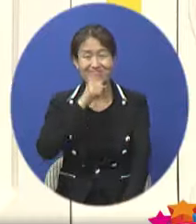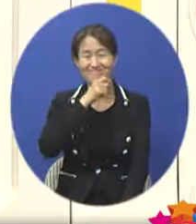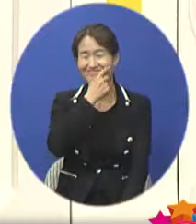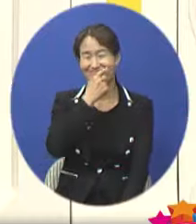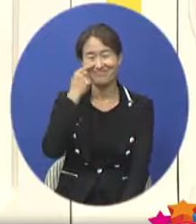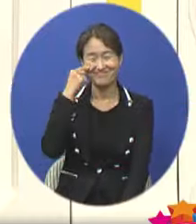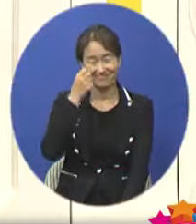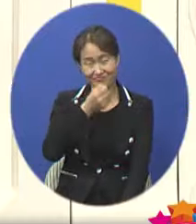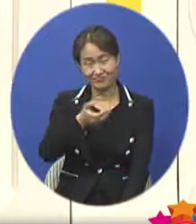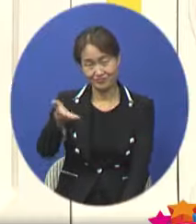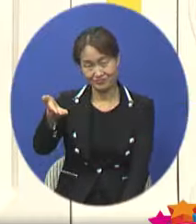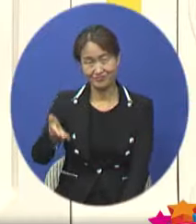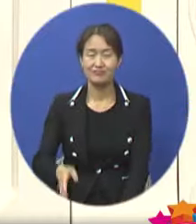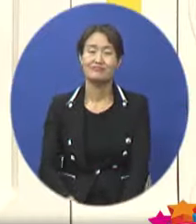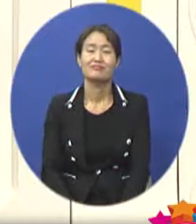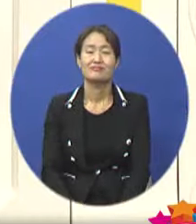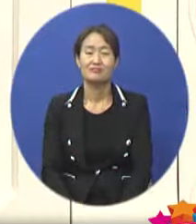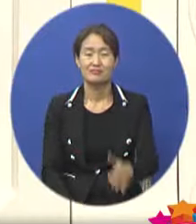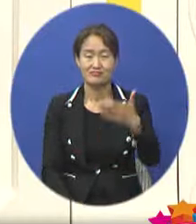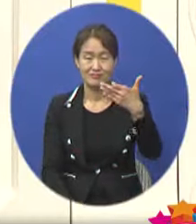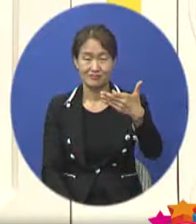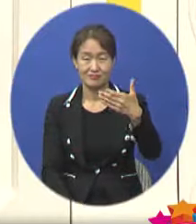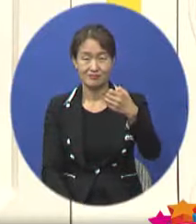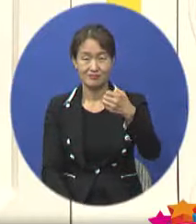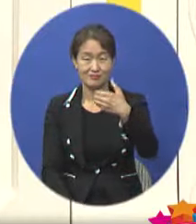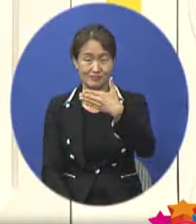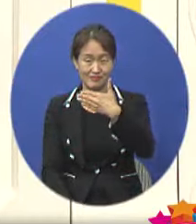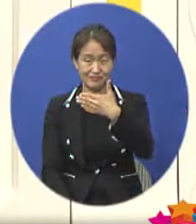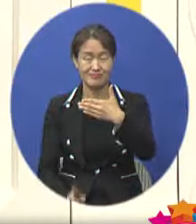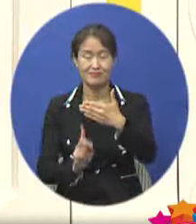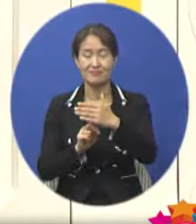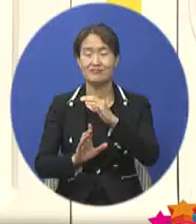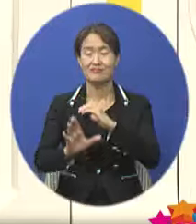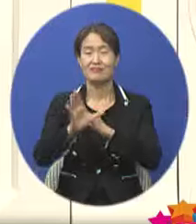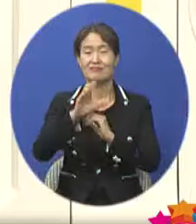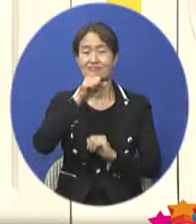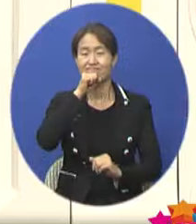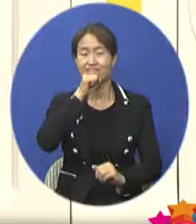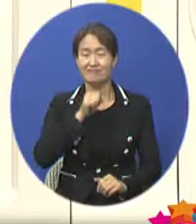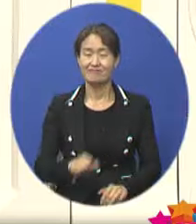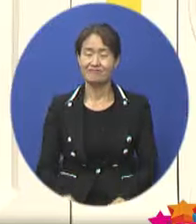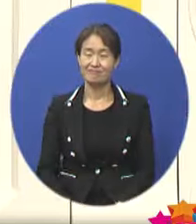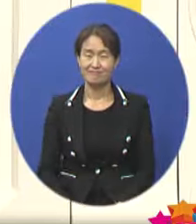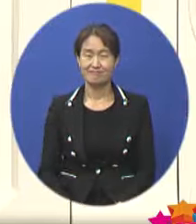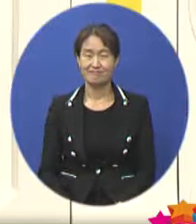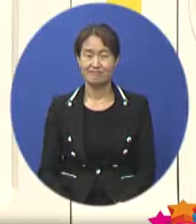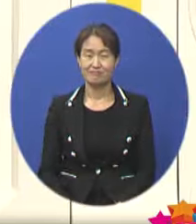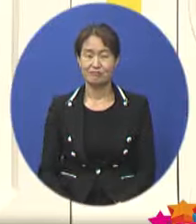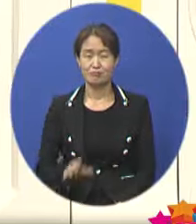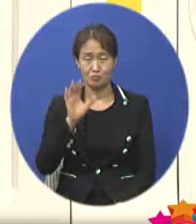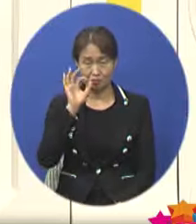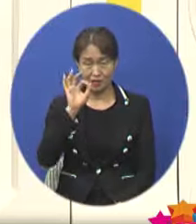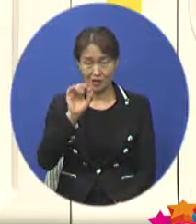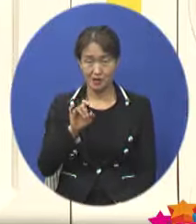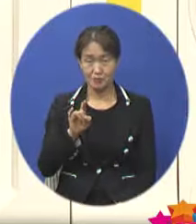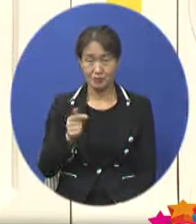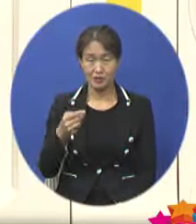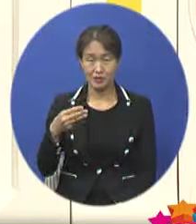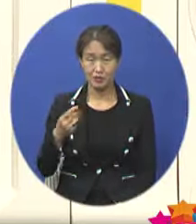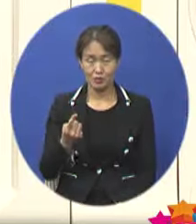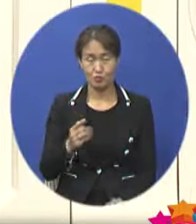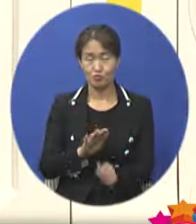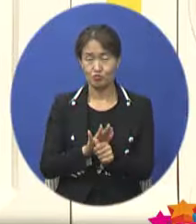들었습니다. 점수 보여 주세요. 10점, 9점, 9점, 보너스 9점. 저렇게 네. 멘토까지 또 이렇게 칭찬해